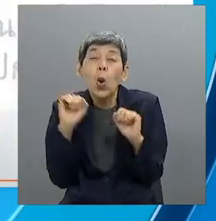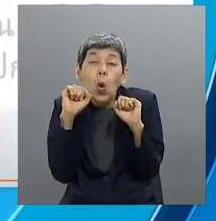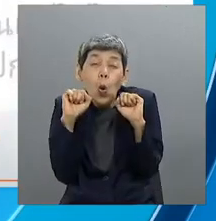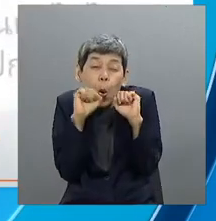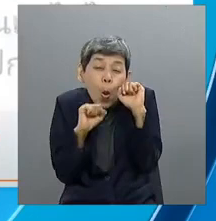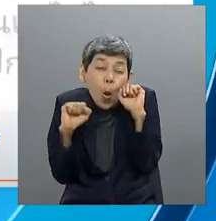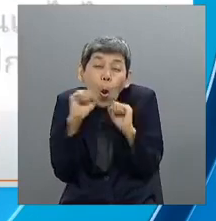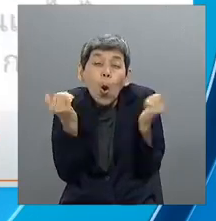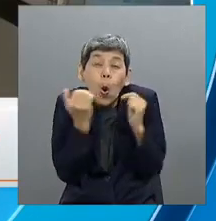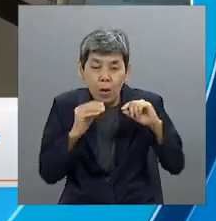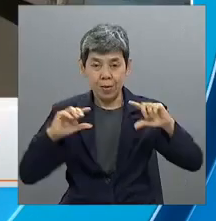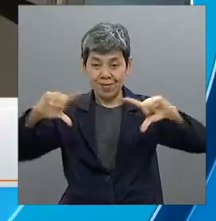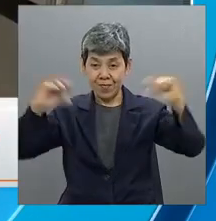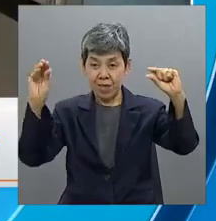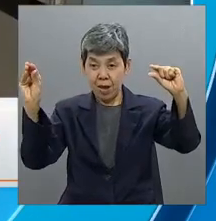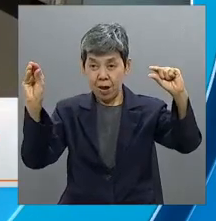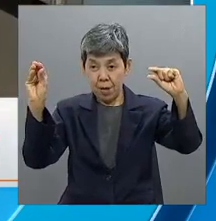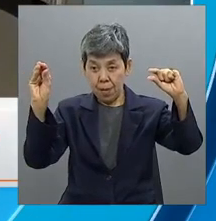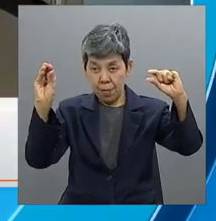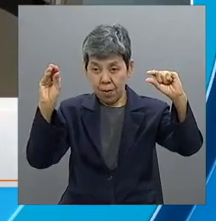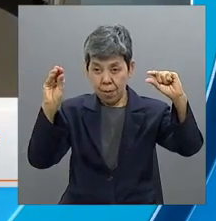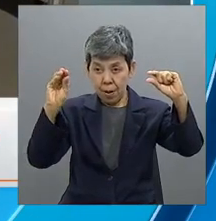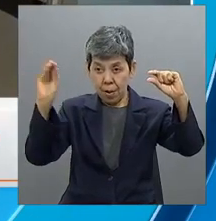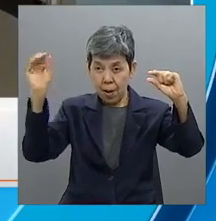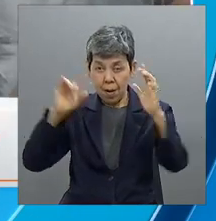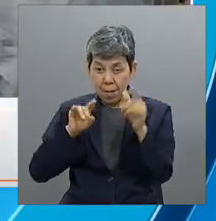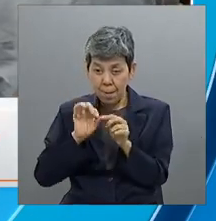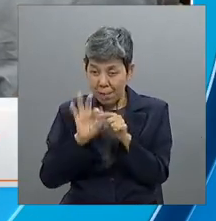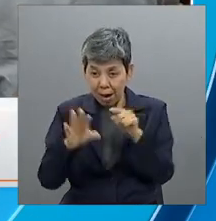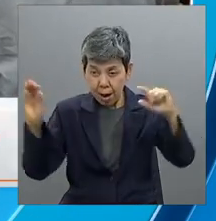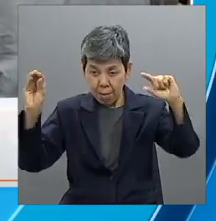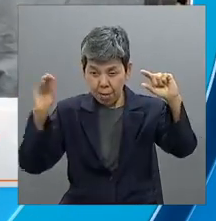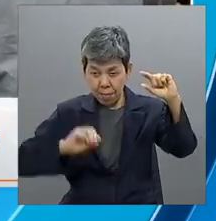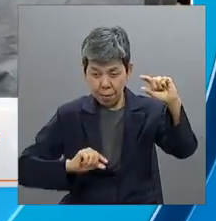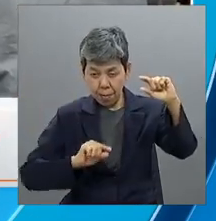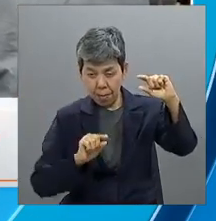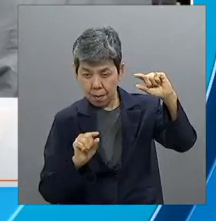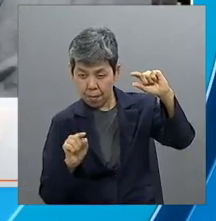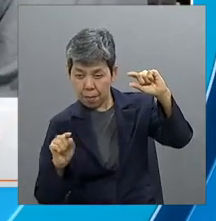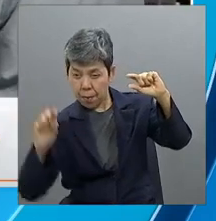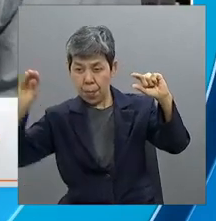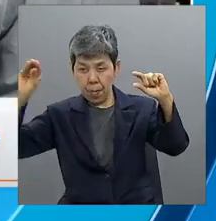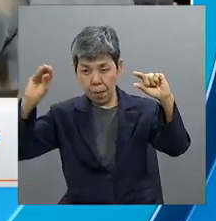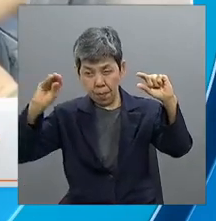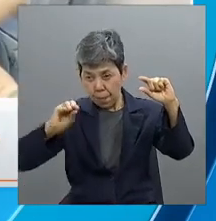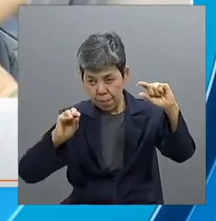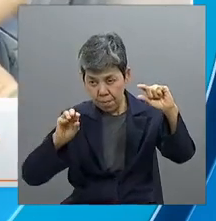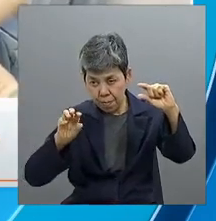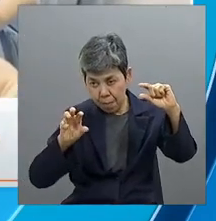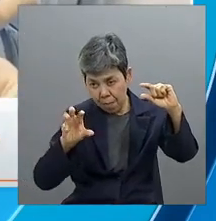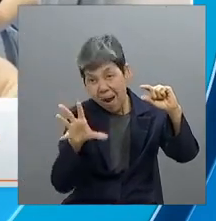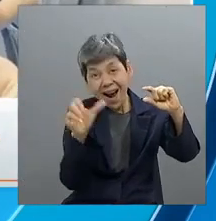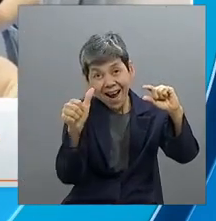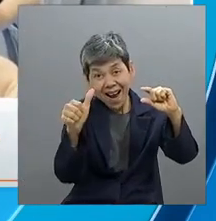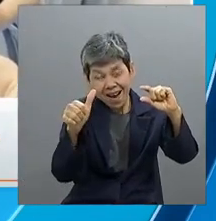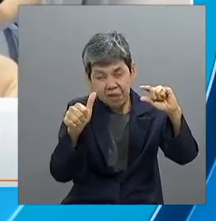มาฝังตัวในโพรงมดลูกการที่เขาไม่สามารถมาถึงในโพรงมดลูกที่เป็นที่อยู่ปกติของเขาได้เนี่ยมันแสดงว่ามีอะไรขัดขวางเช่นมีการตีบของท่อน